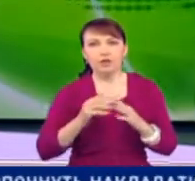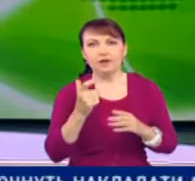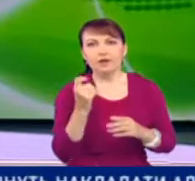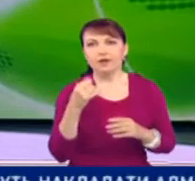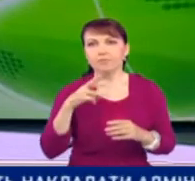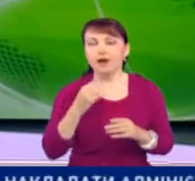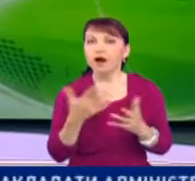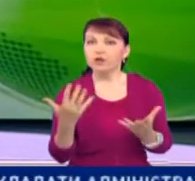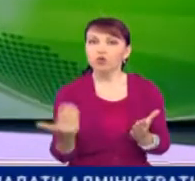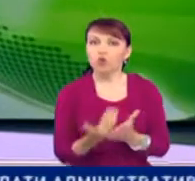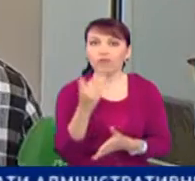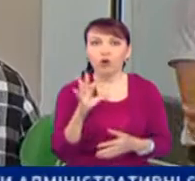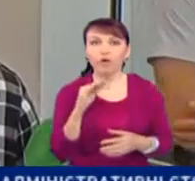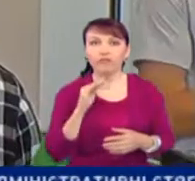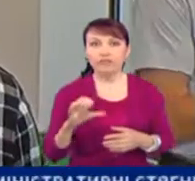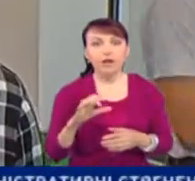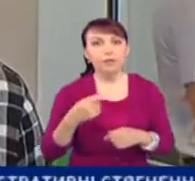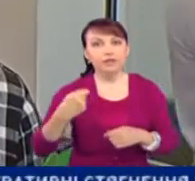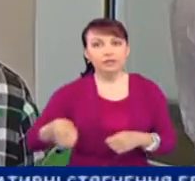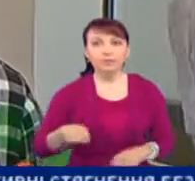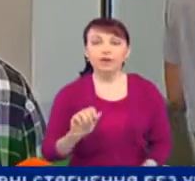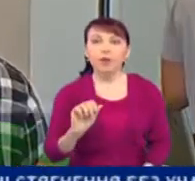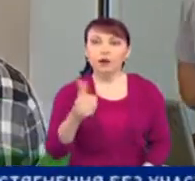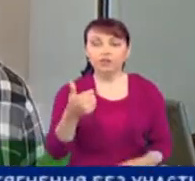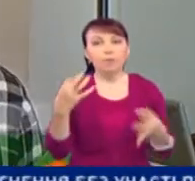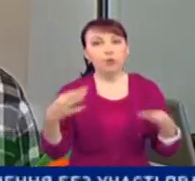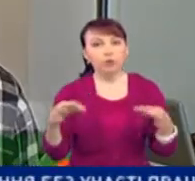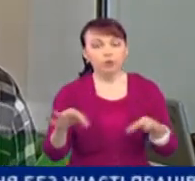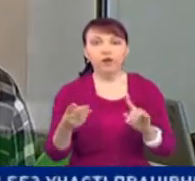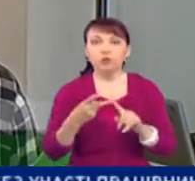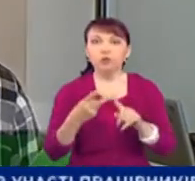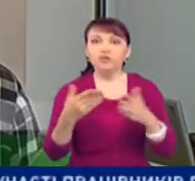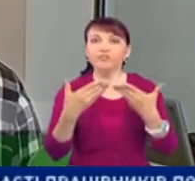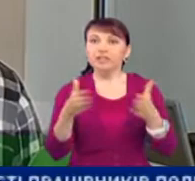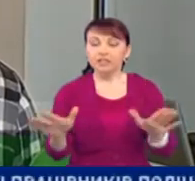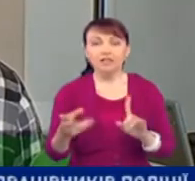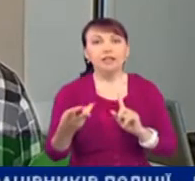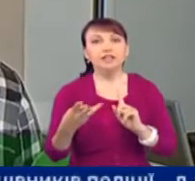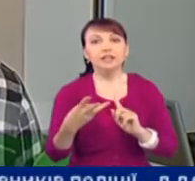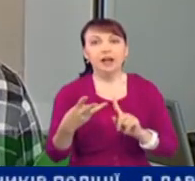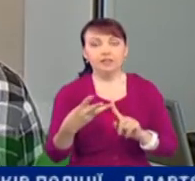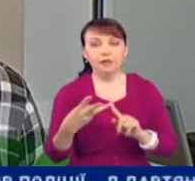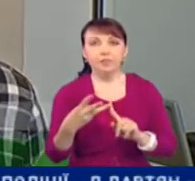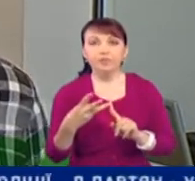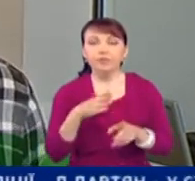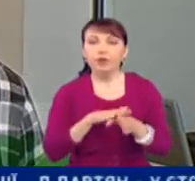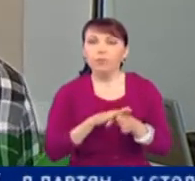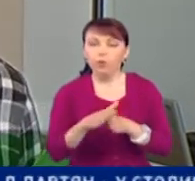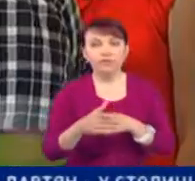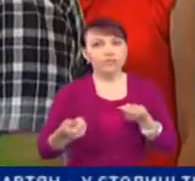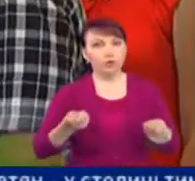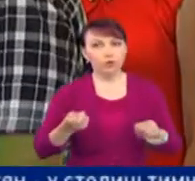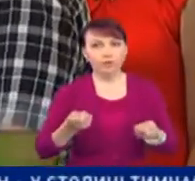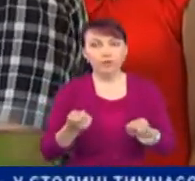офіс президента? Перше – просторовий, другий – відкритий, третій – повністю